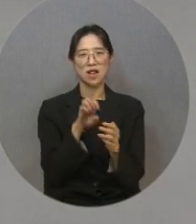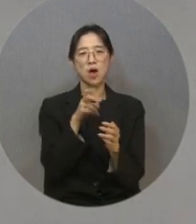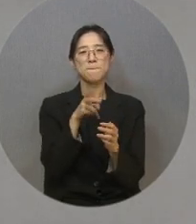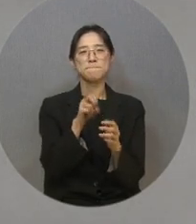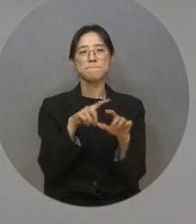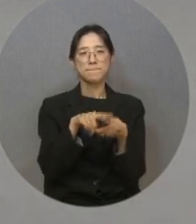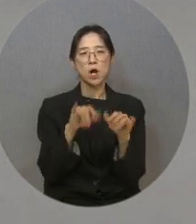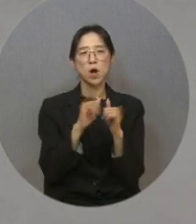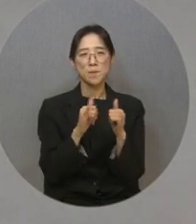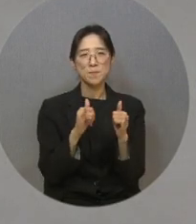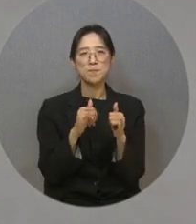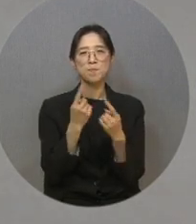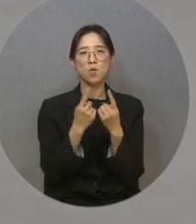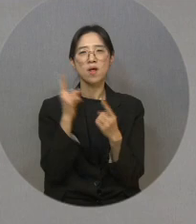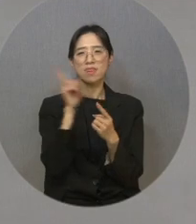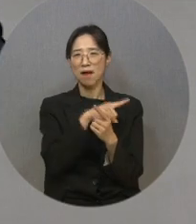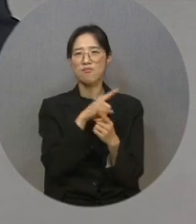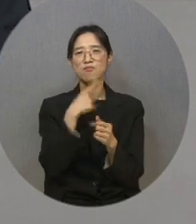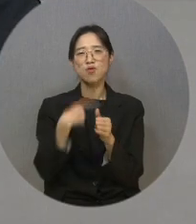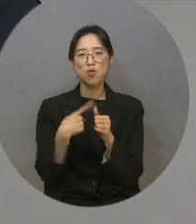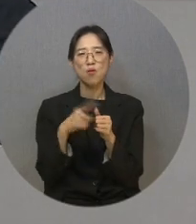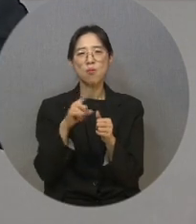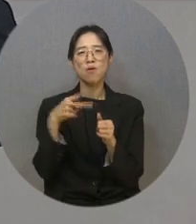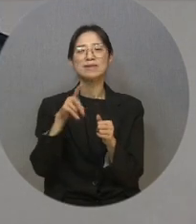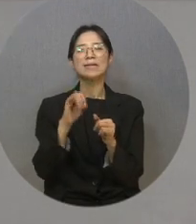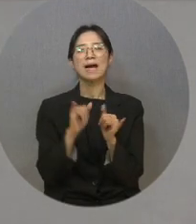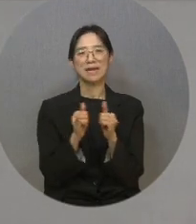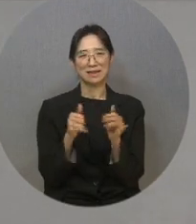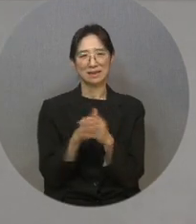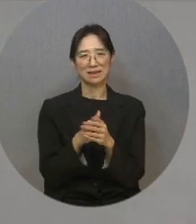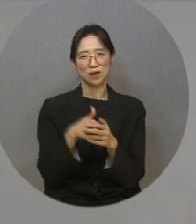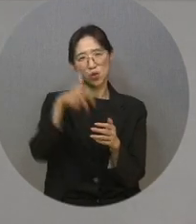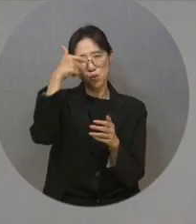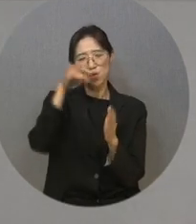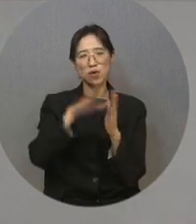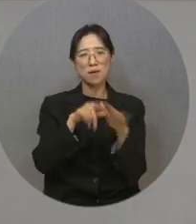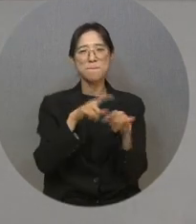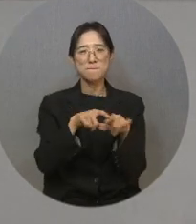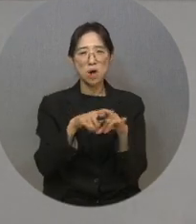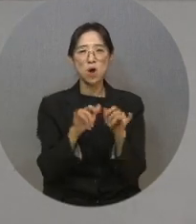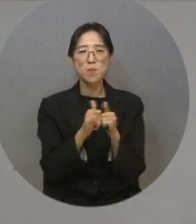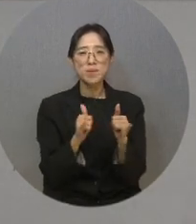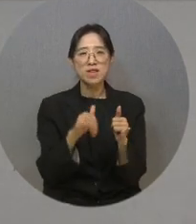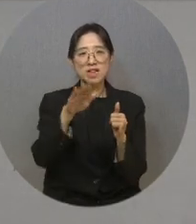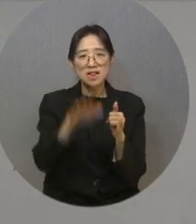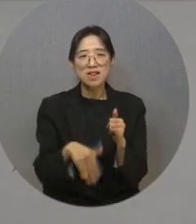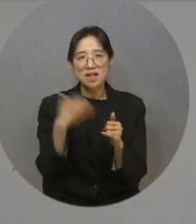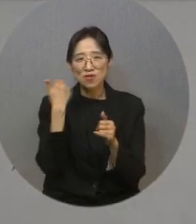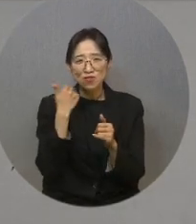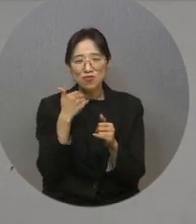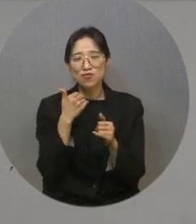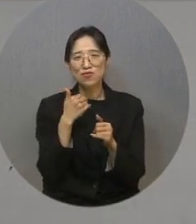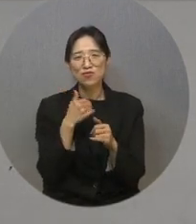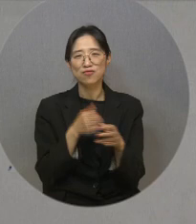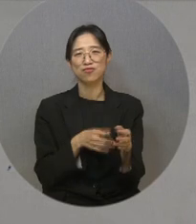평민보다 나쁜 욕이 뭡니까? 상인이에요. 우리가 조선시대 평민 이하가 누굽니까?